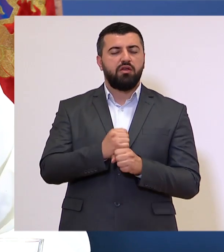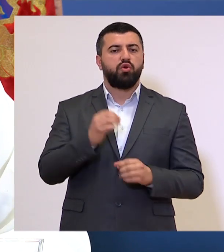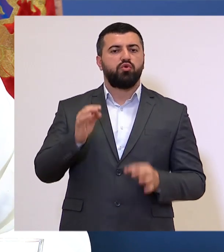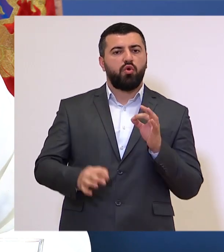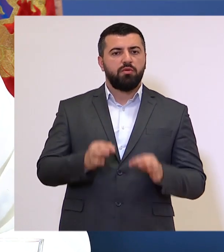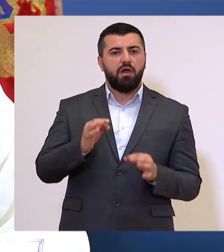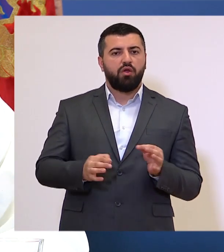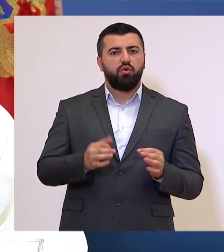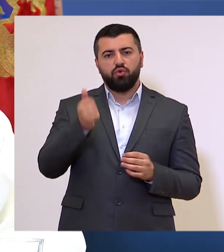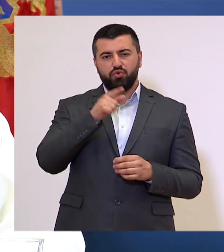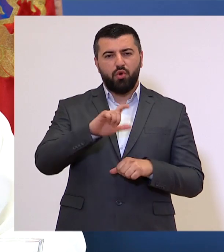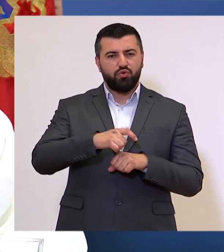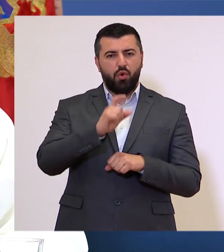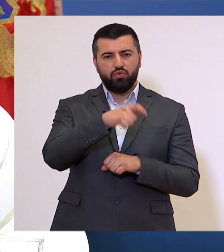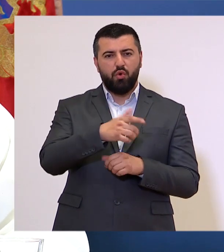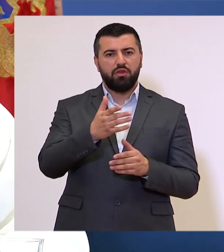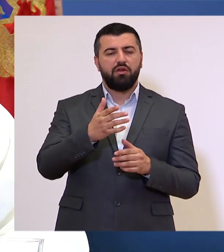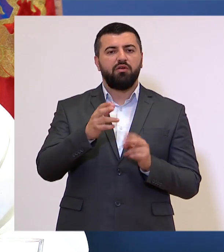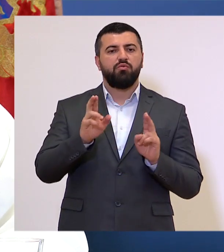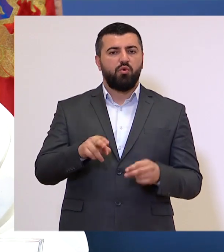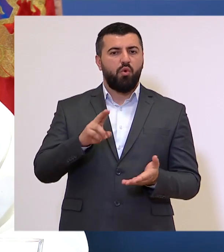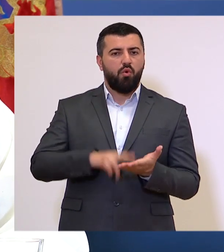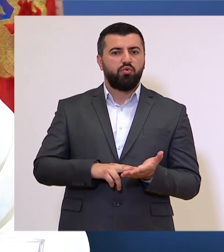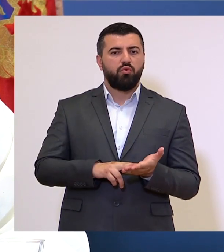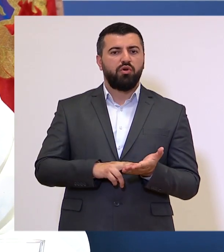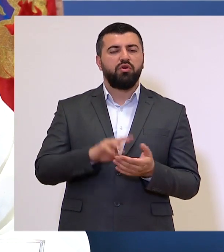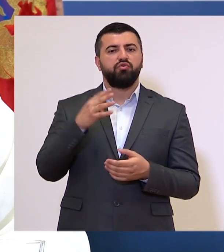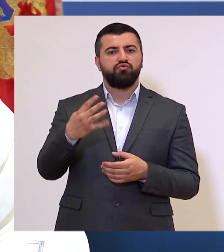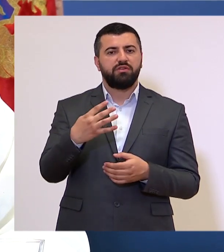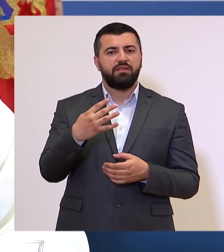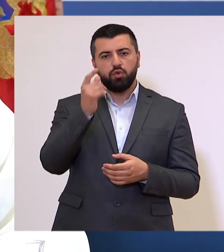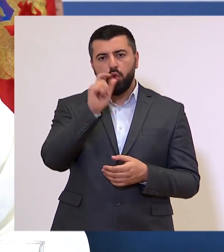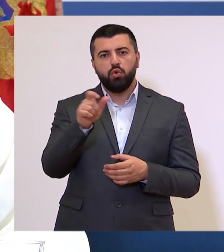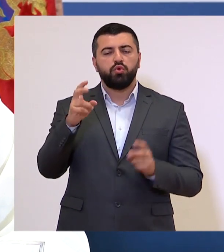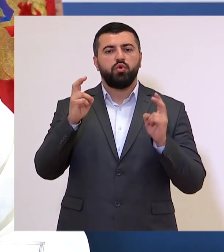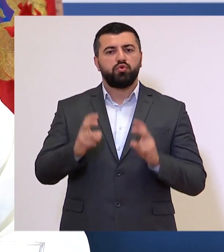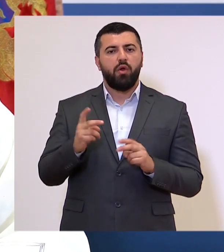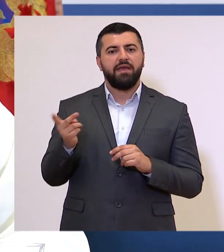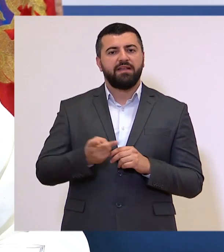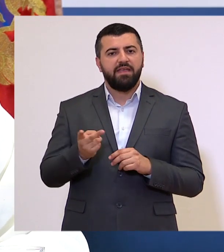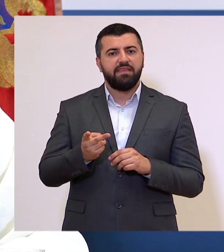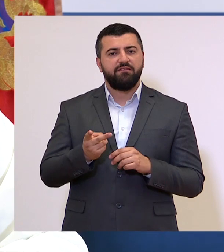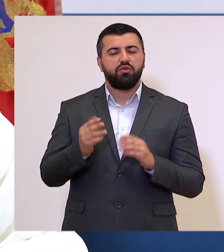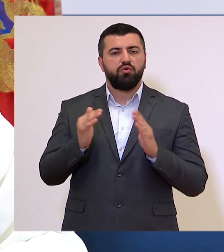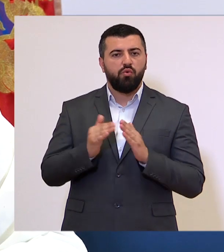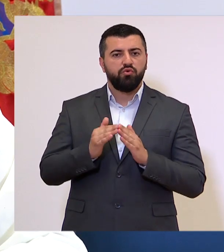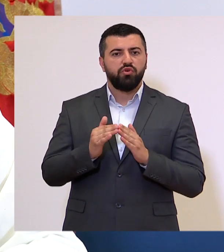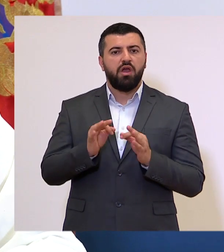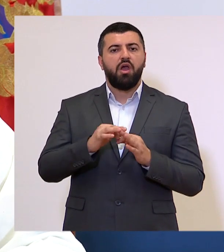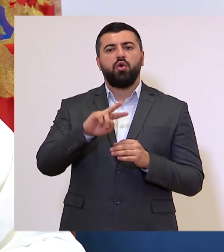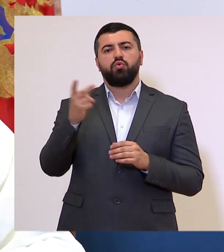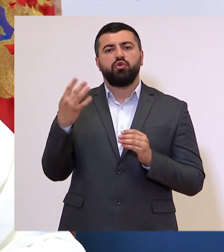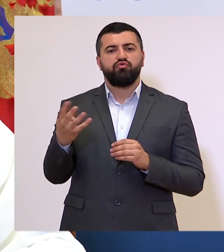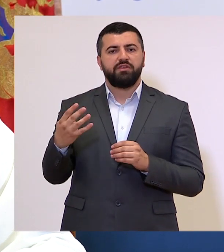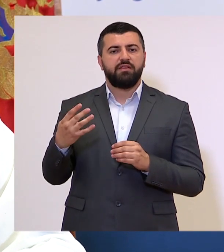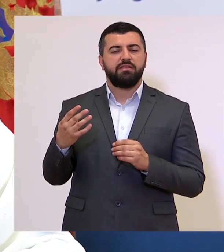rade, pri čemu je doktor Tomanović donio vrlo mudru odluku da 40 ljudi ostavi da bude rezervni sastav, da budu u kući, a drugih